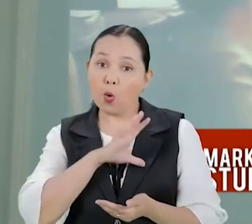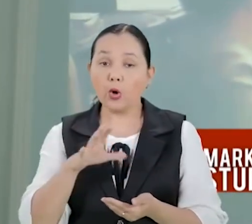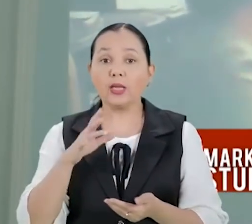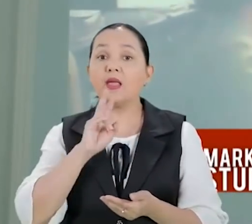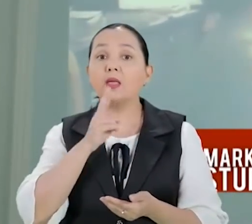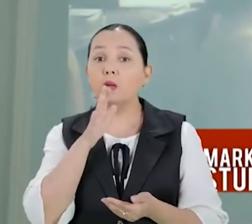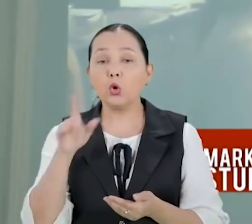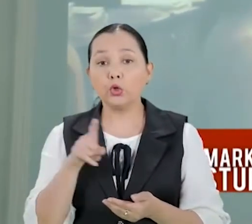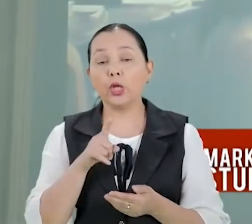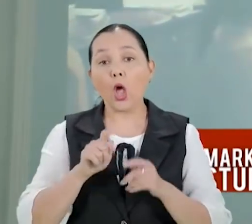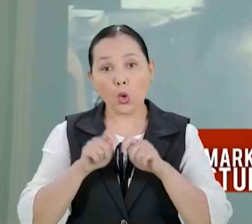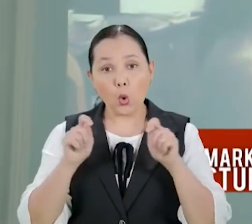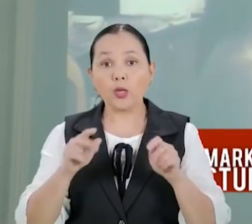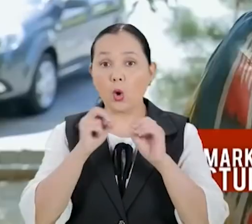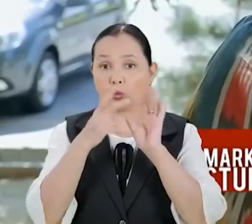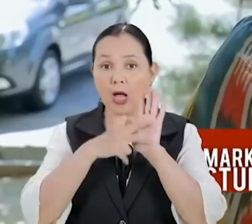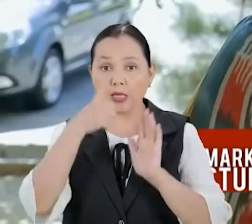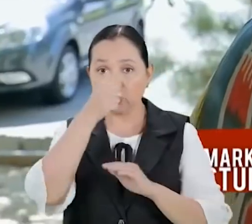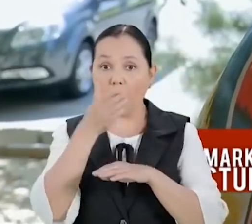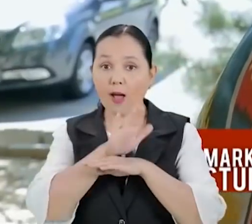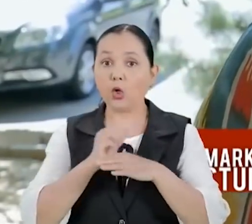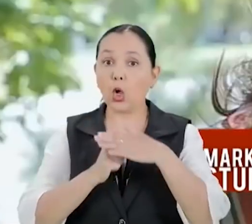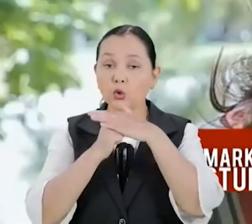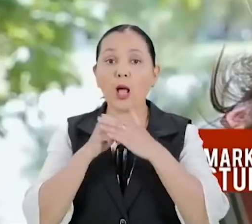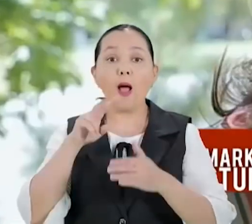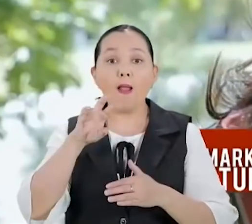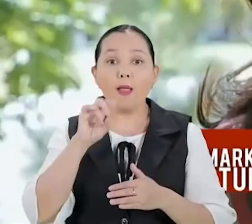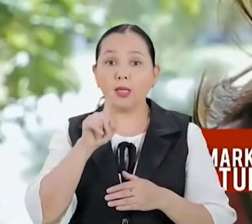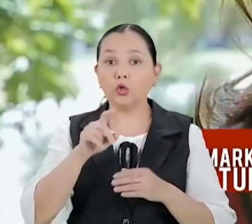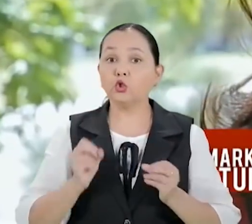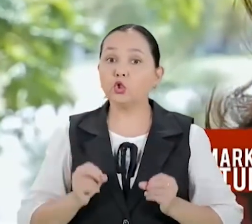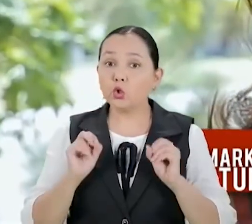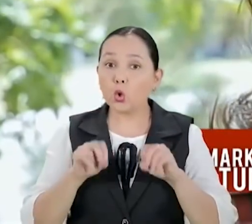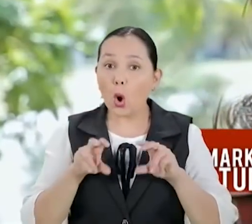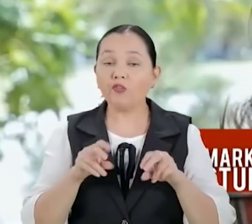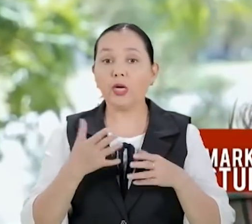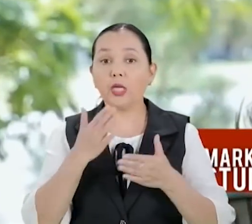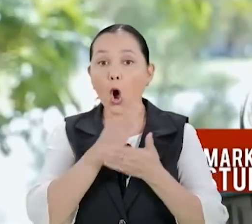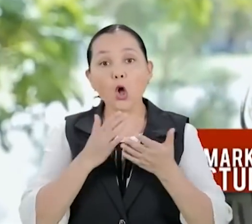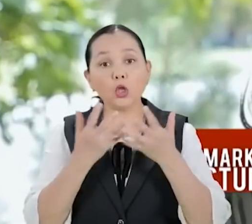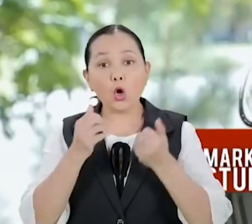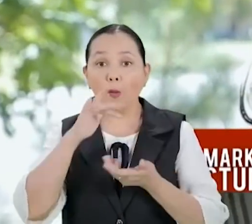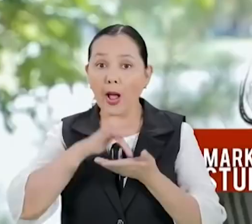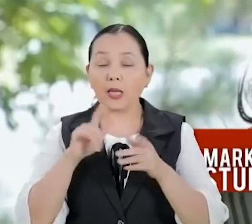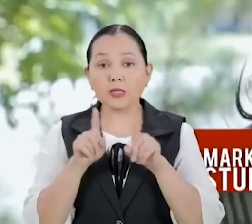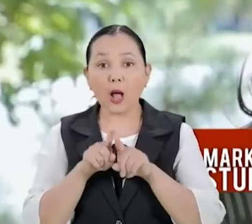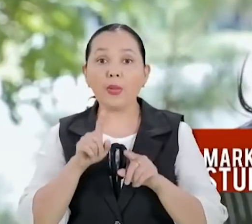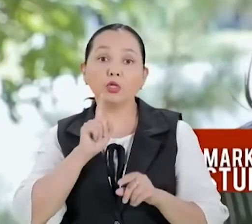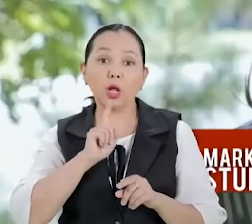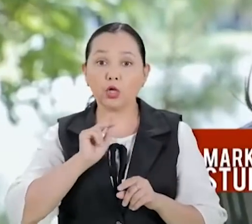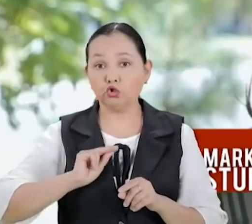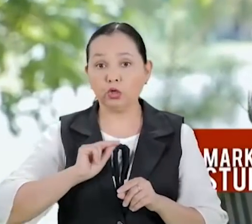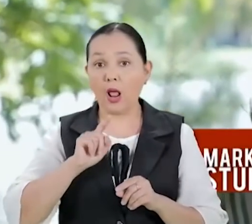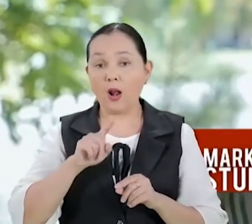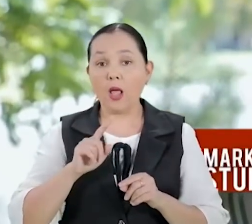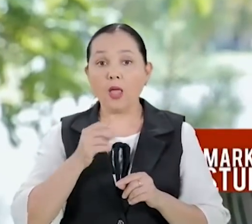bo'lmagan. 2 yildan buyon mana yo'lga qo'yildi 18-yildagi qarorga asosan. Lekin mana shu zo'ravonlikni oldini olish markazlarimizda ham hali ishlar